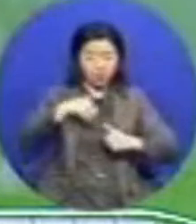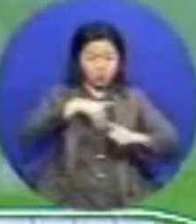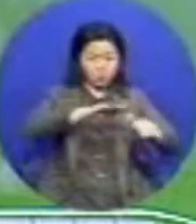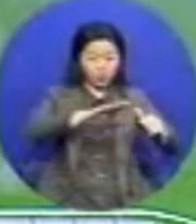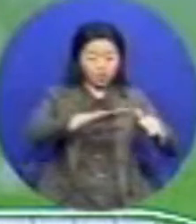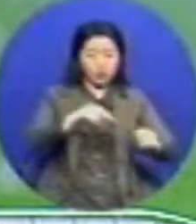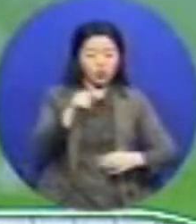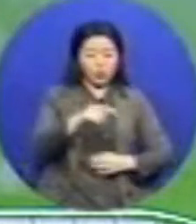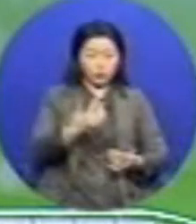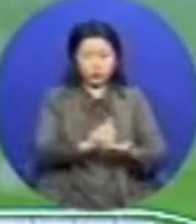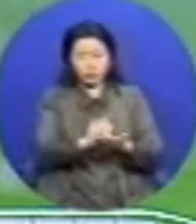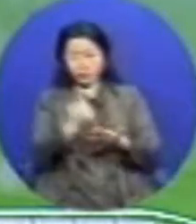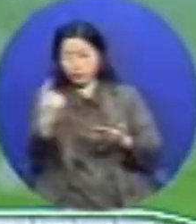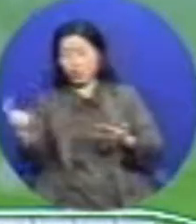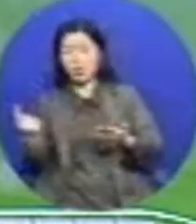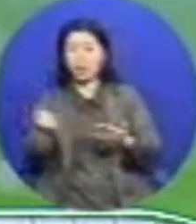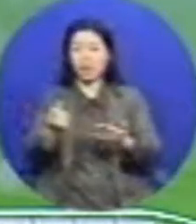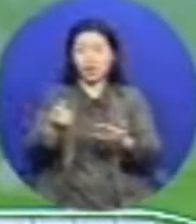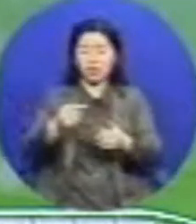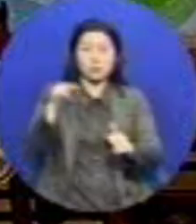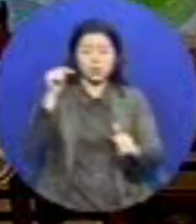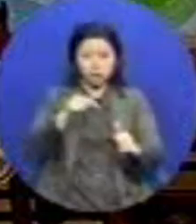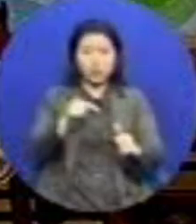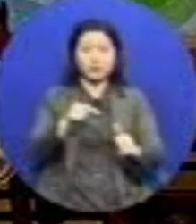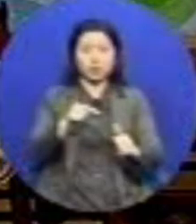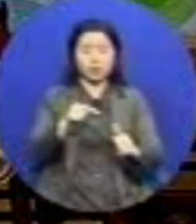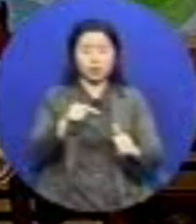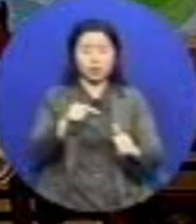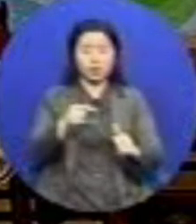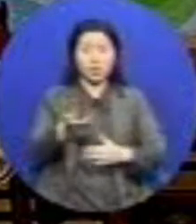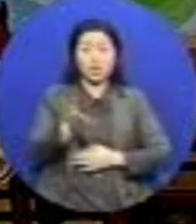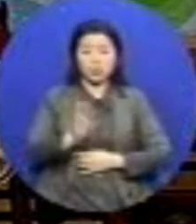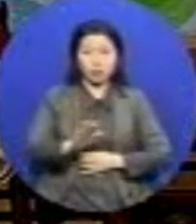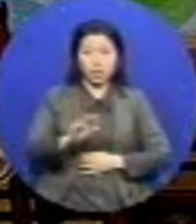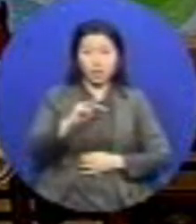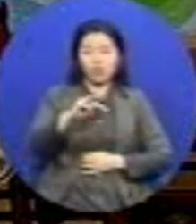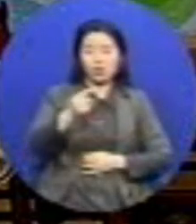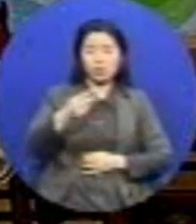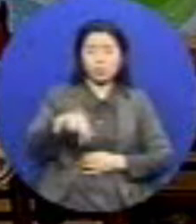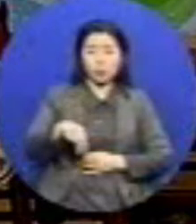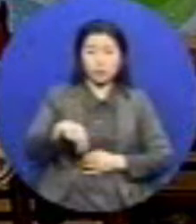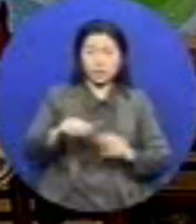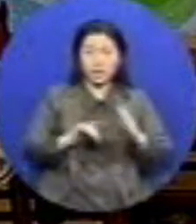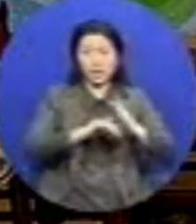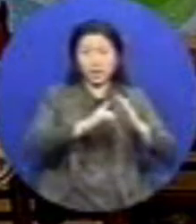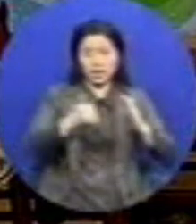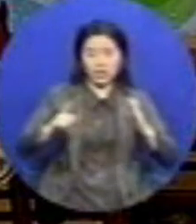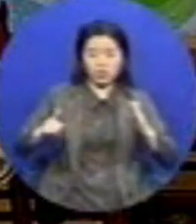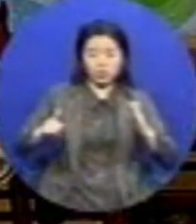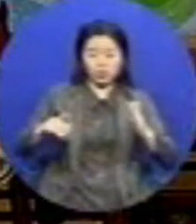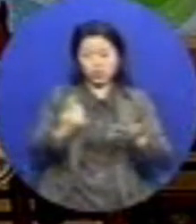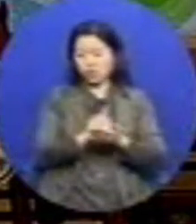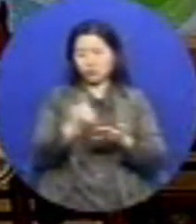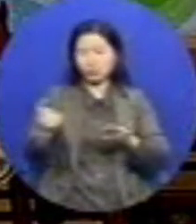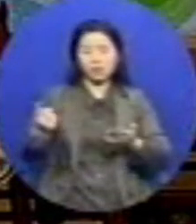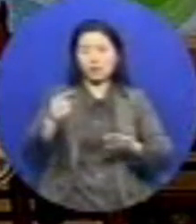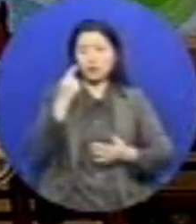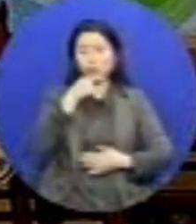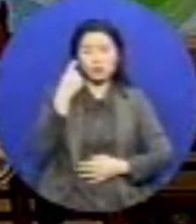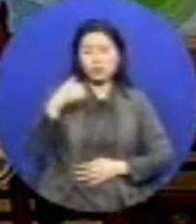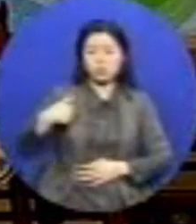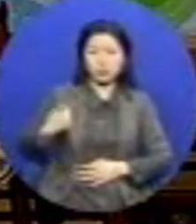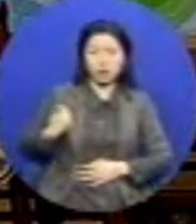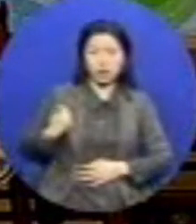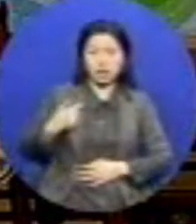해주었습니다 그런데 에 로 세 가족이 떠날 줄을 모르는 거예요